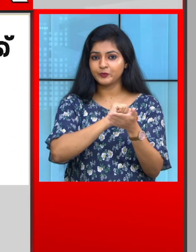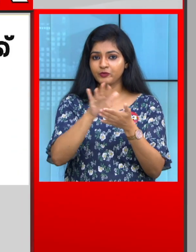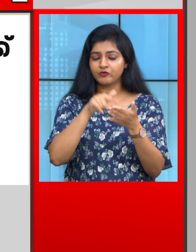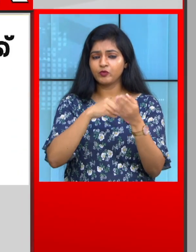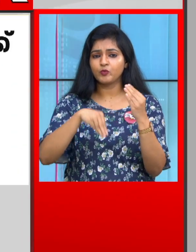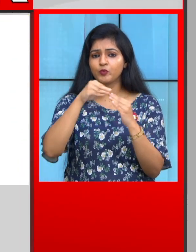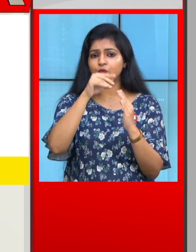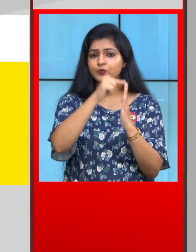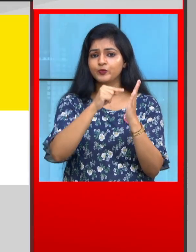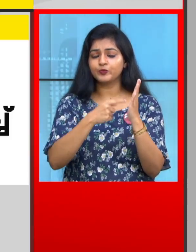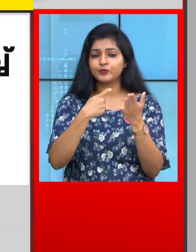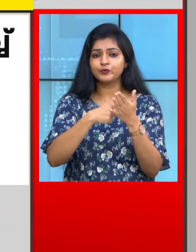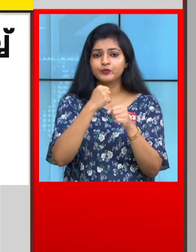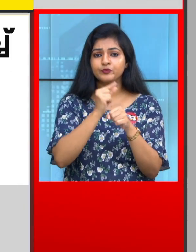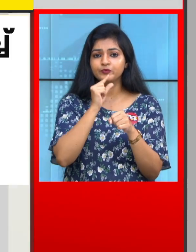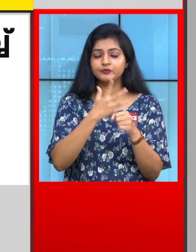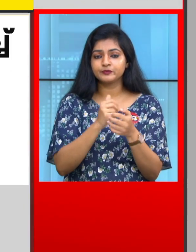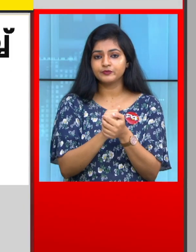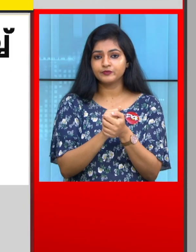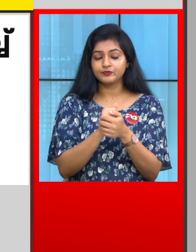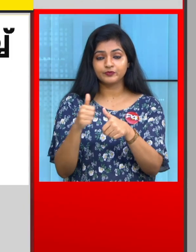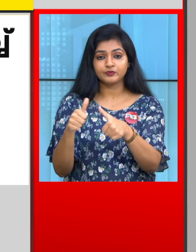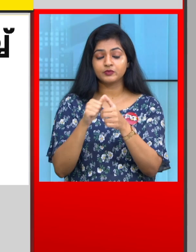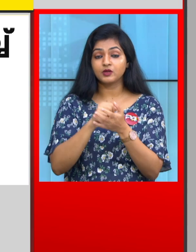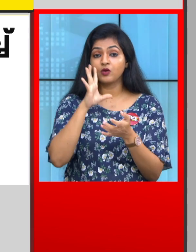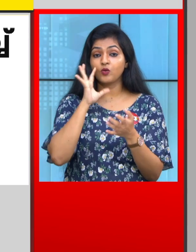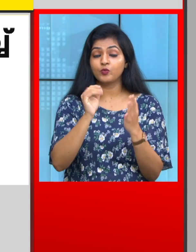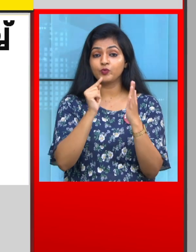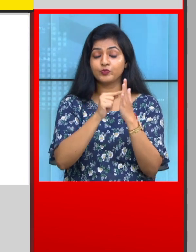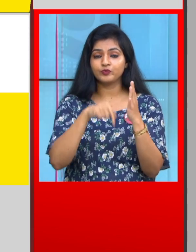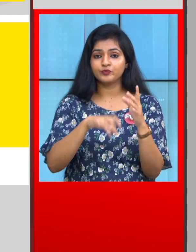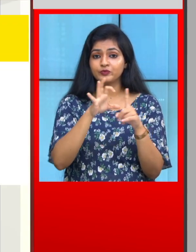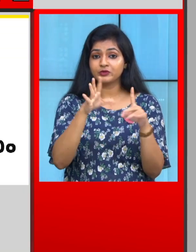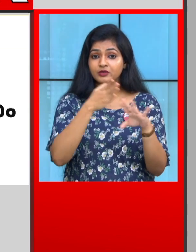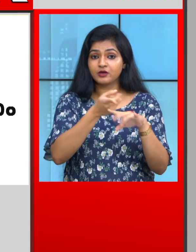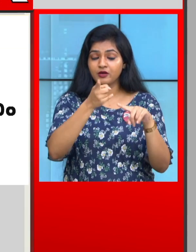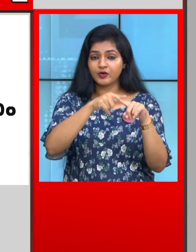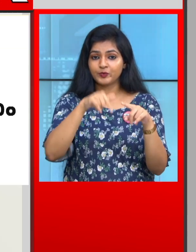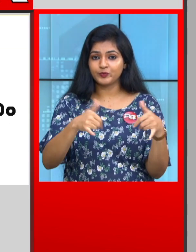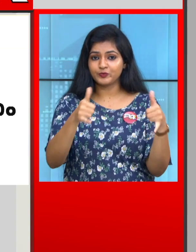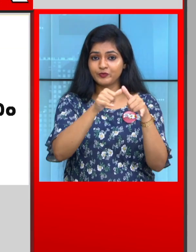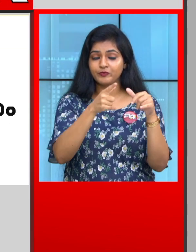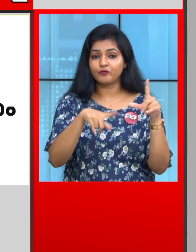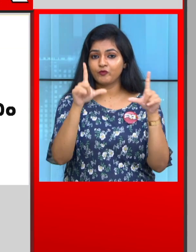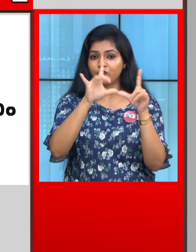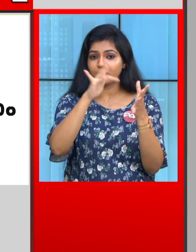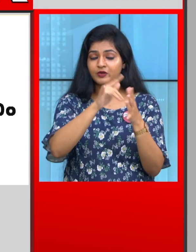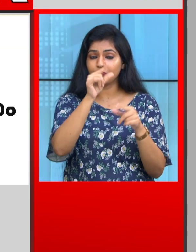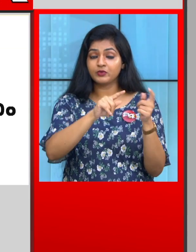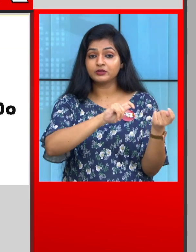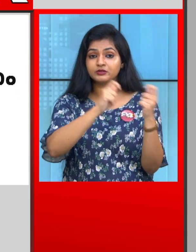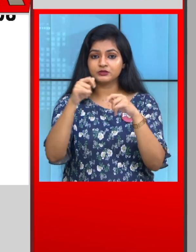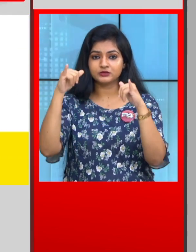ഉന്നയിക്കുന്നുണ്ട് രാഹുൽ ഗാന്ധി? ദീപക്. ഉന്മേഷ്, പ്രധാനപ്പെട്ട കാര്യം ഈ ദുരന്തത്തിന്റെ ഇരകളുടെ പുനരധിവാസവുമായി ബന്ധപ്പെട്ട് സർക്കാർ